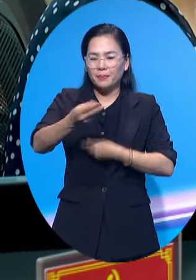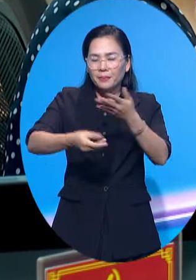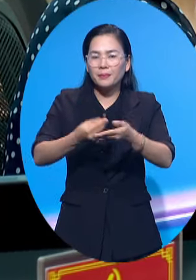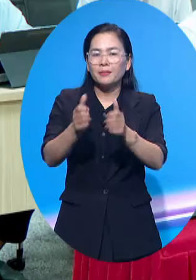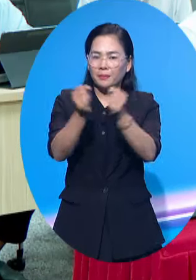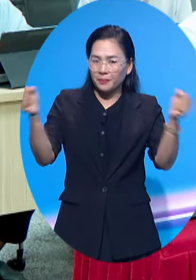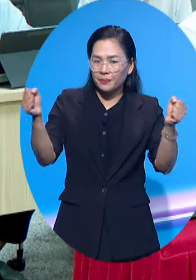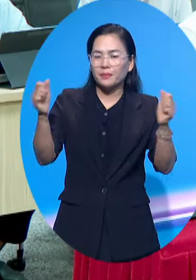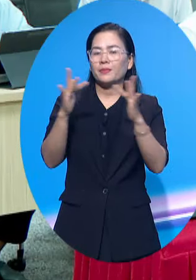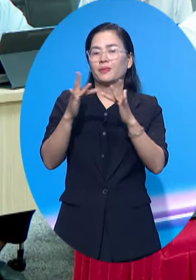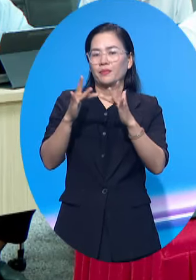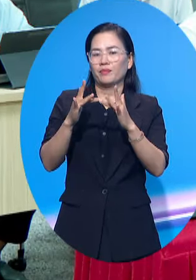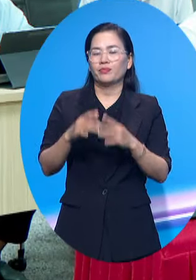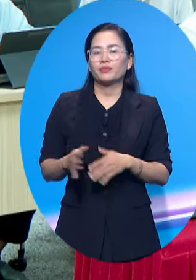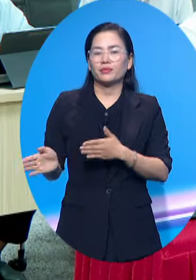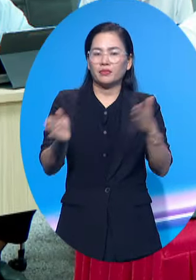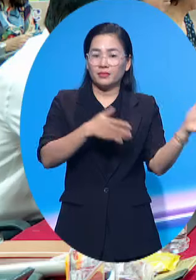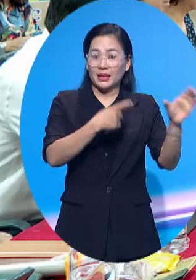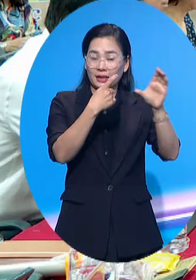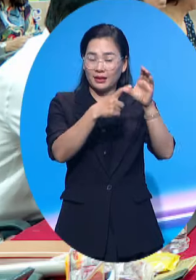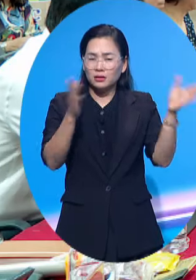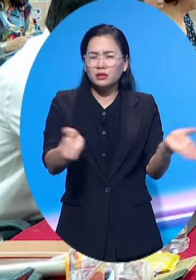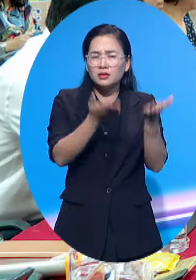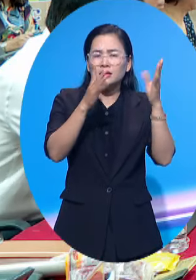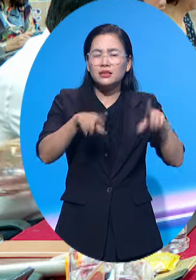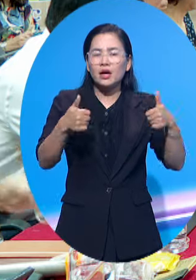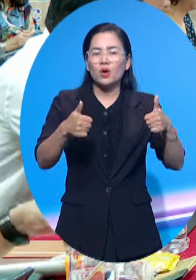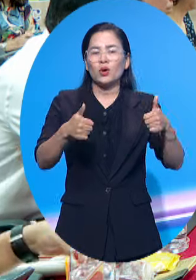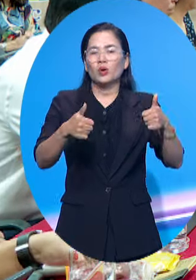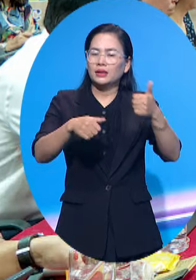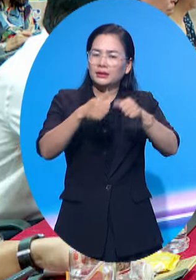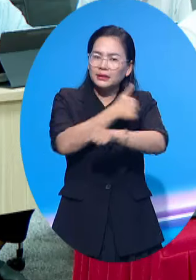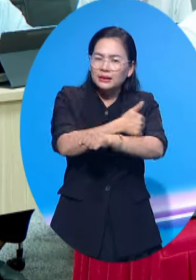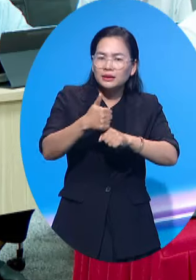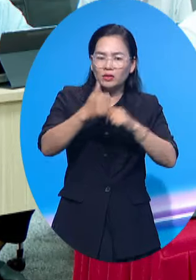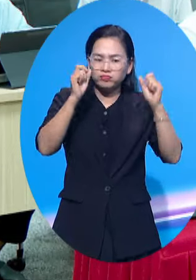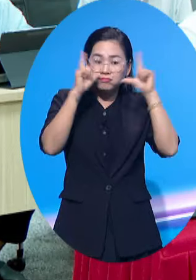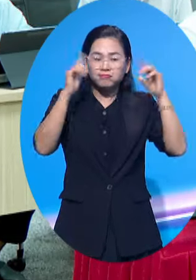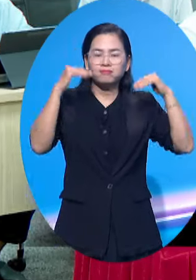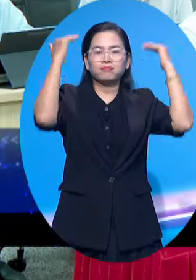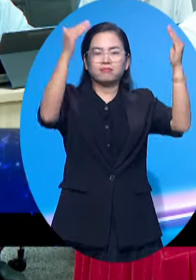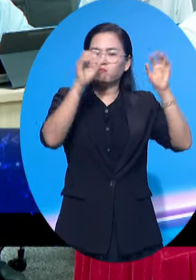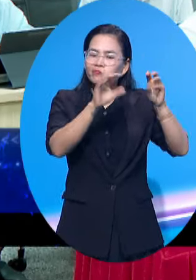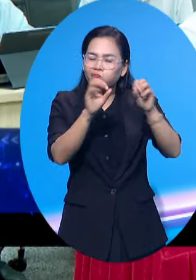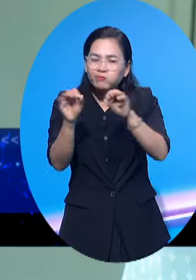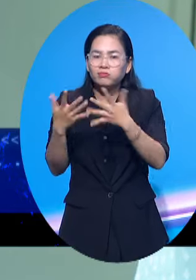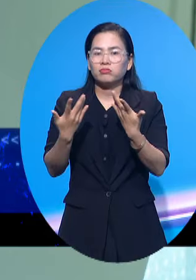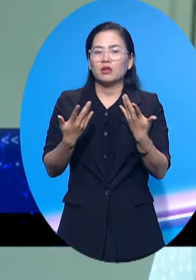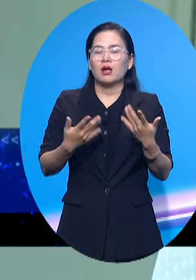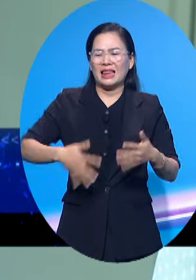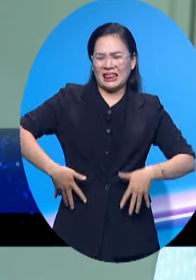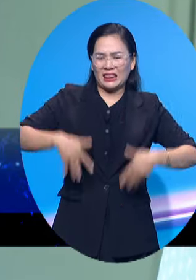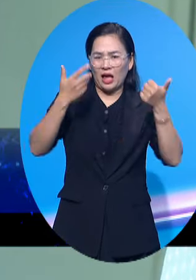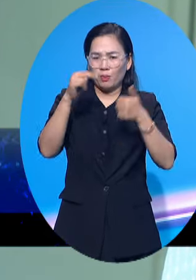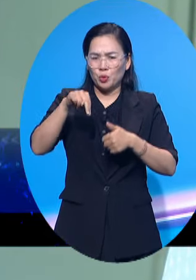7%. Về công tác xây dựng đảng, tiếp tục nâng cao nhận thức chính trị, tư tưởng và phát triển đảng viên, đẩy mạnh việc thực hiện công tác phòng chống tham